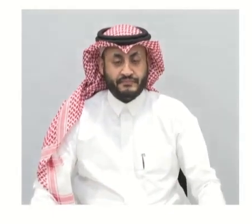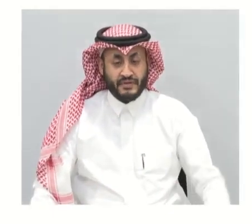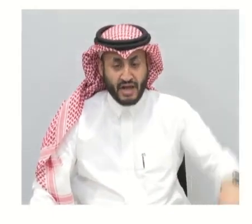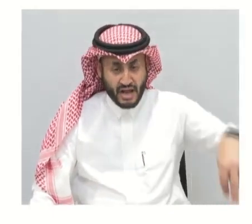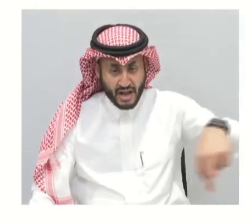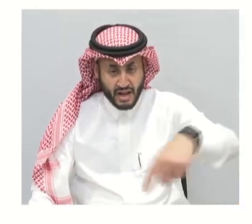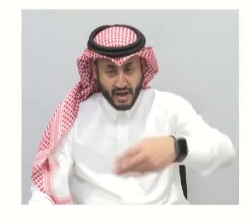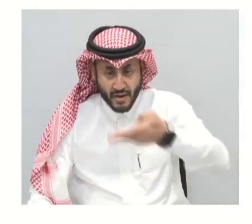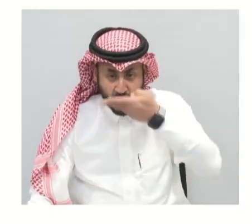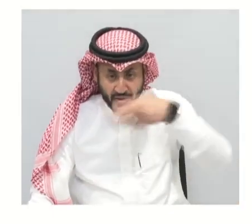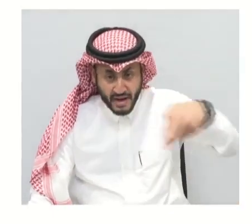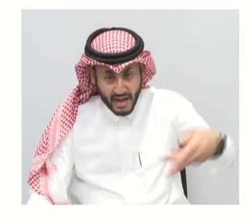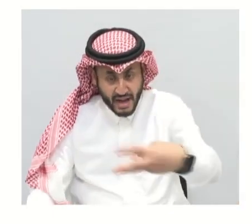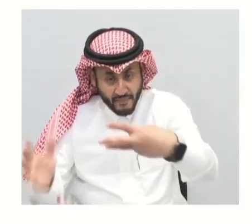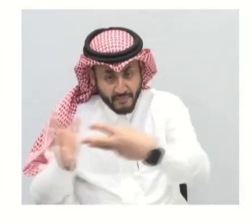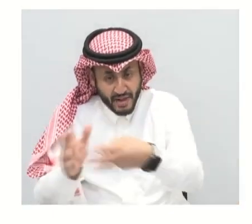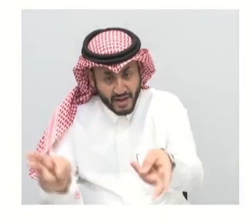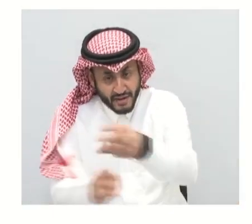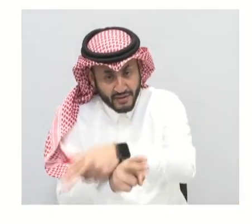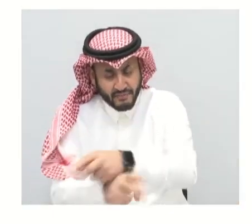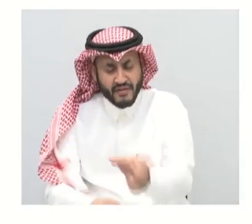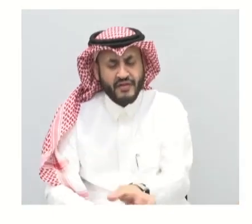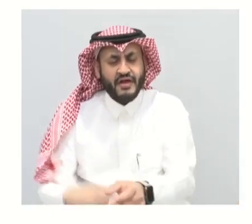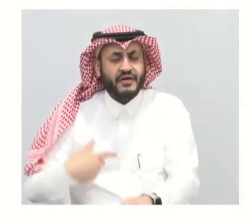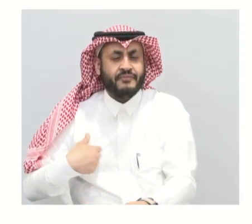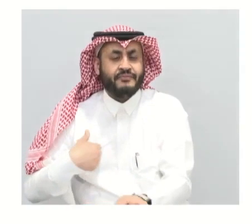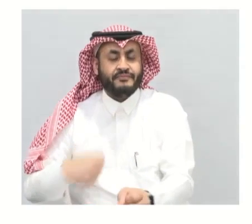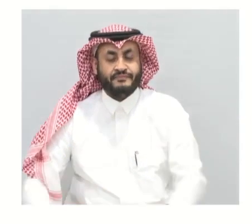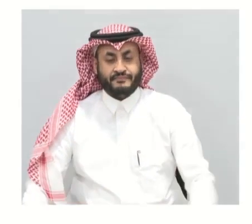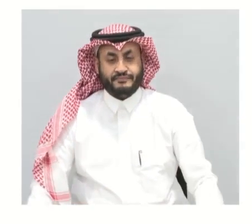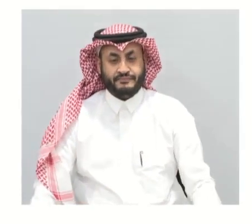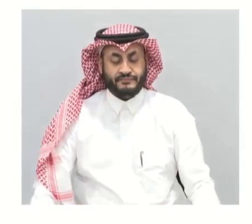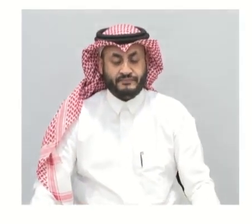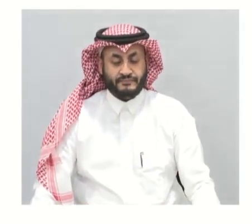الى كهرباء هذه ما نسميها بالطاقه الكهرومائيه